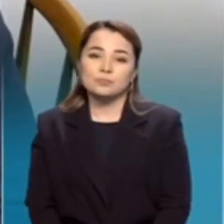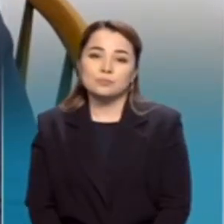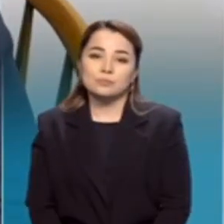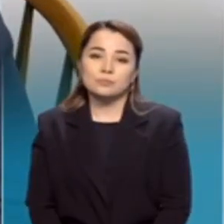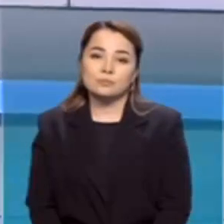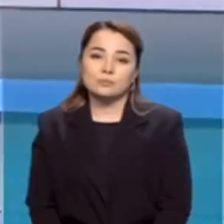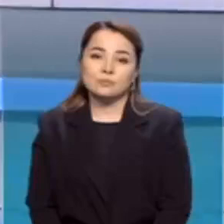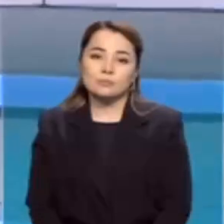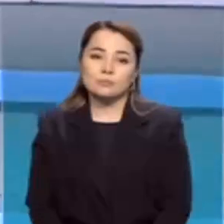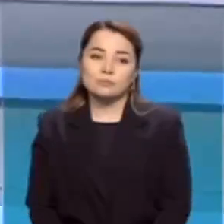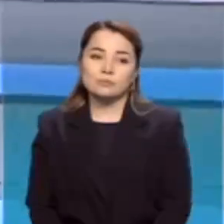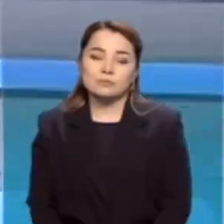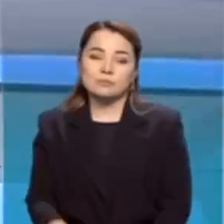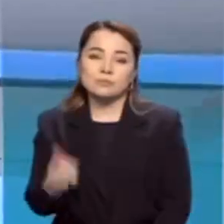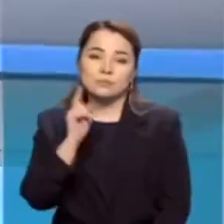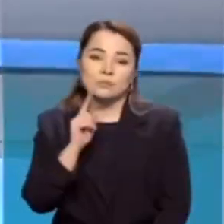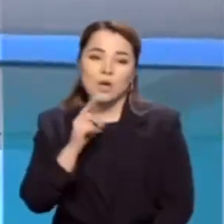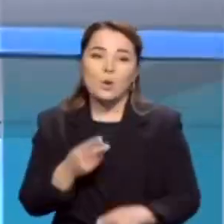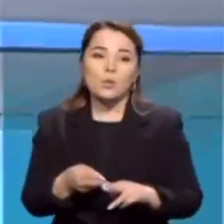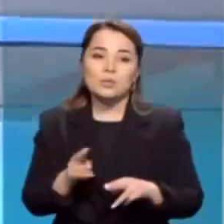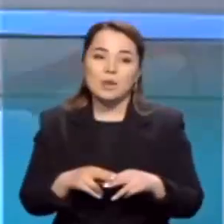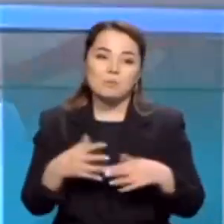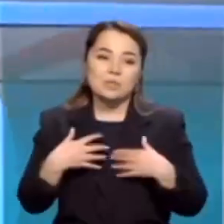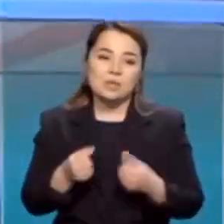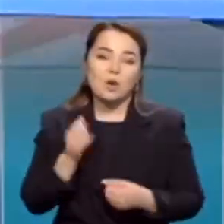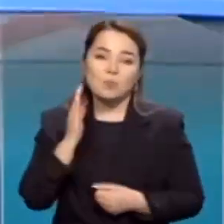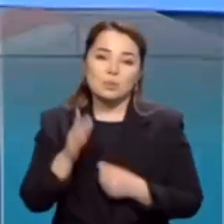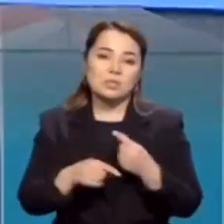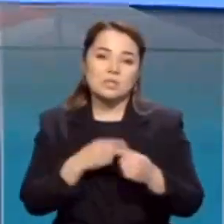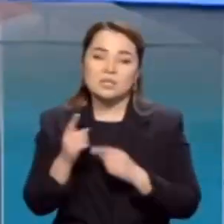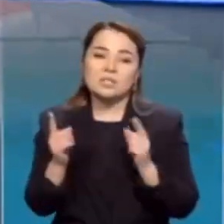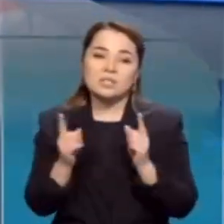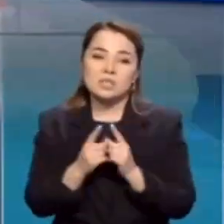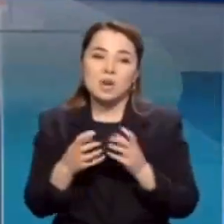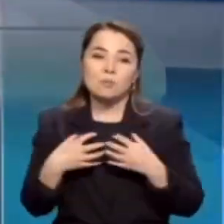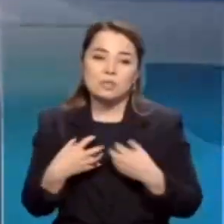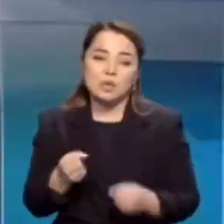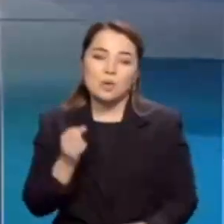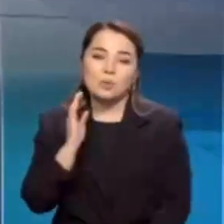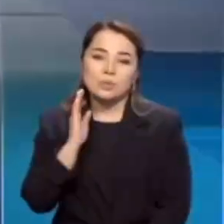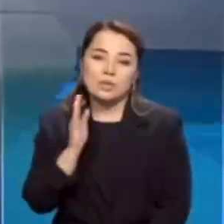ақш. Бүгінгі айтарымыз осы. Ақпаратты сондай-ақ Telegram арнамыздан оқи